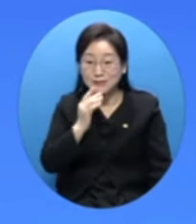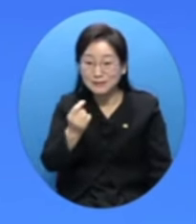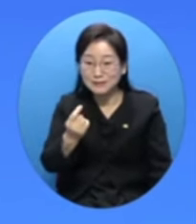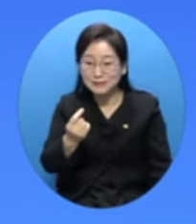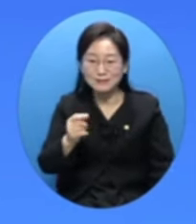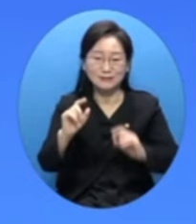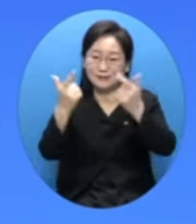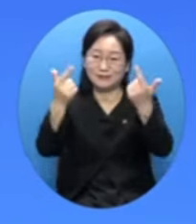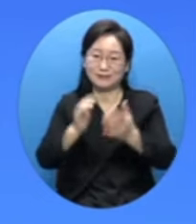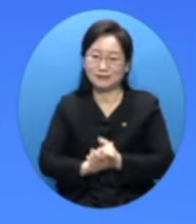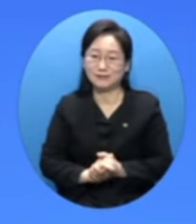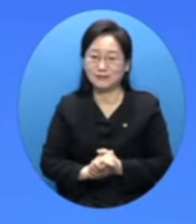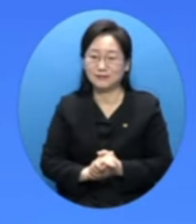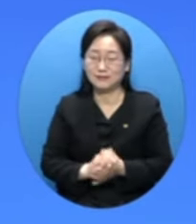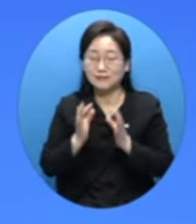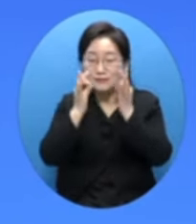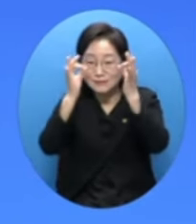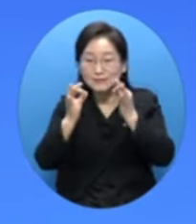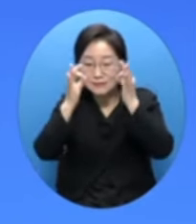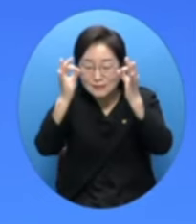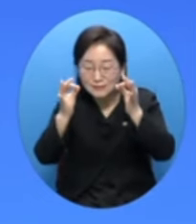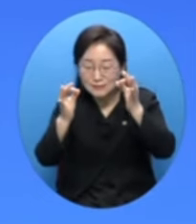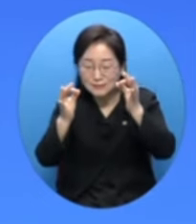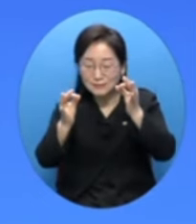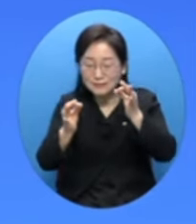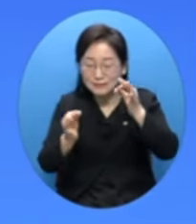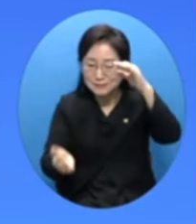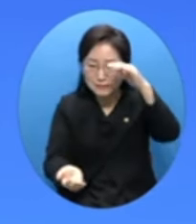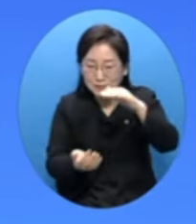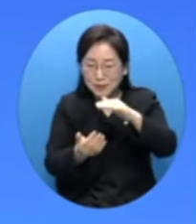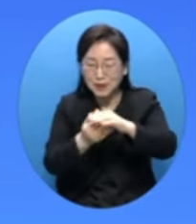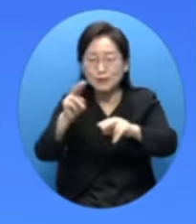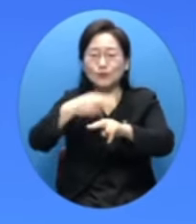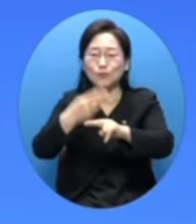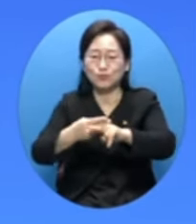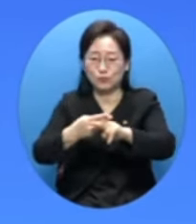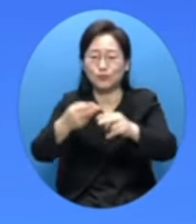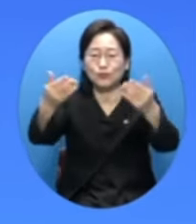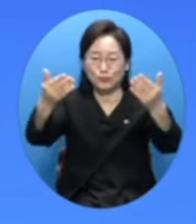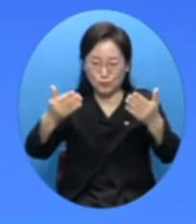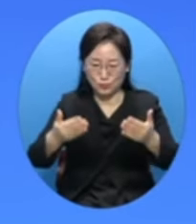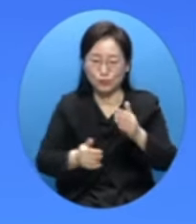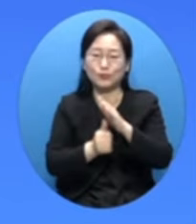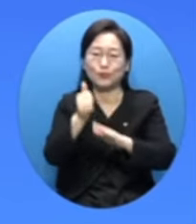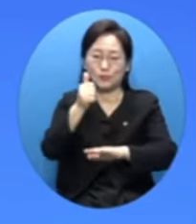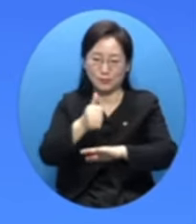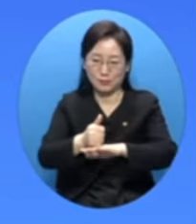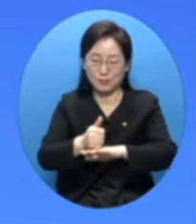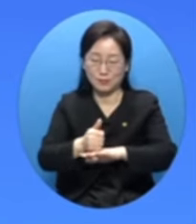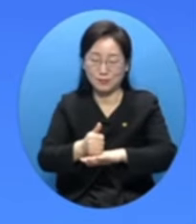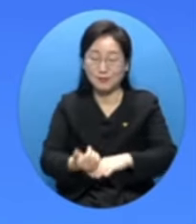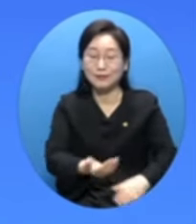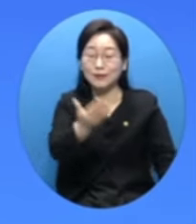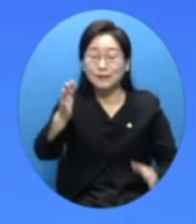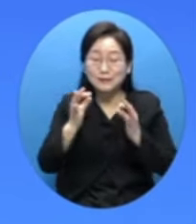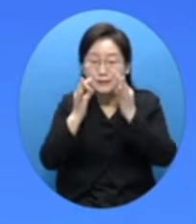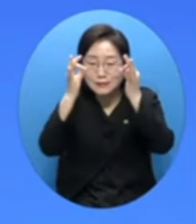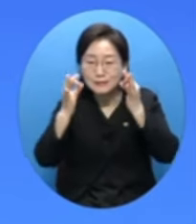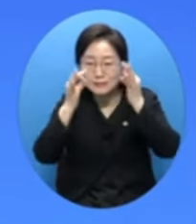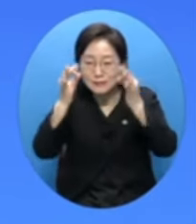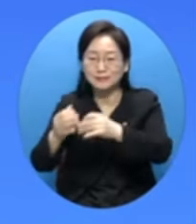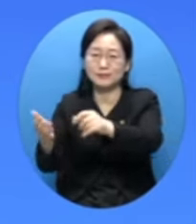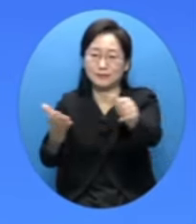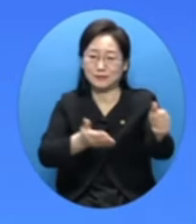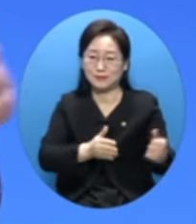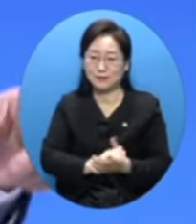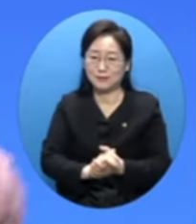다가오는 것이 아닙니다. 최선을 다하는 자에게 주는 선물이 미래에 다가오는 성공인 것입니다. 여러분 최선을 다하는 삶을 살아가시기